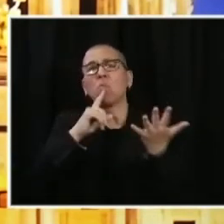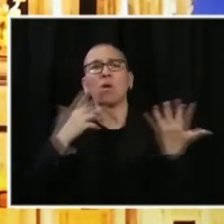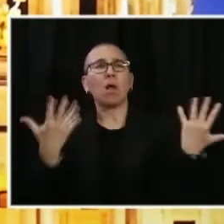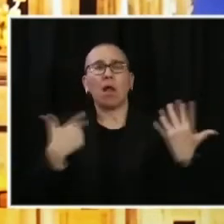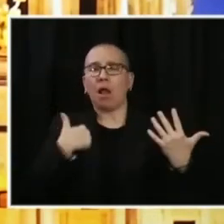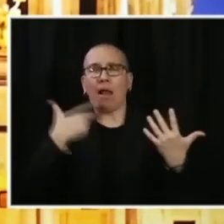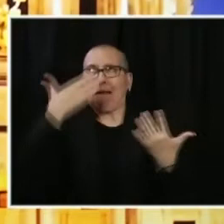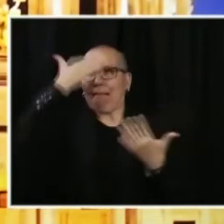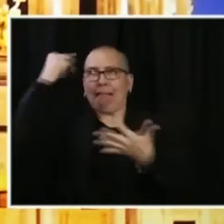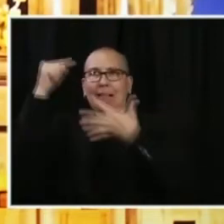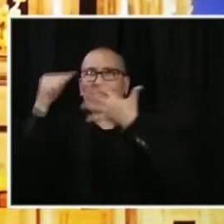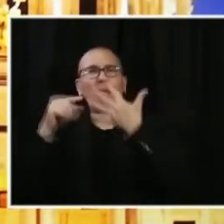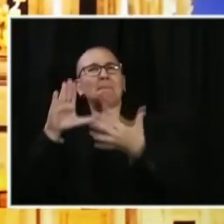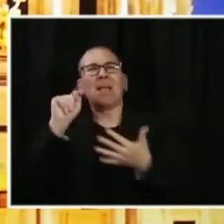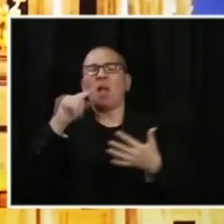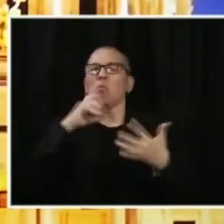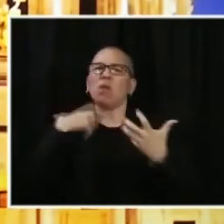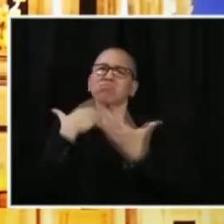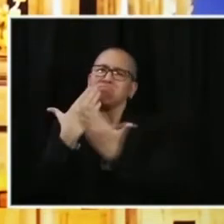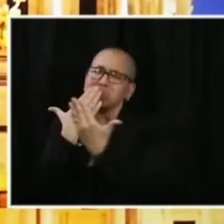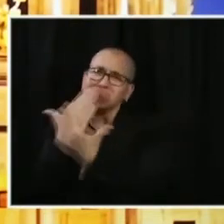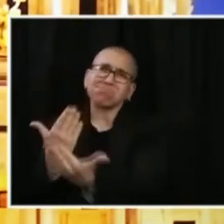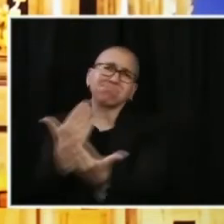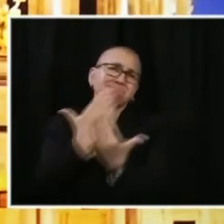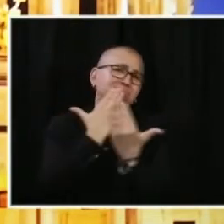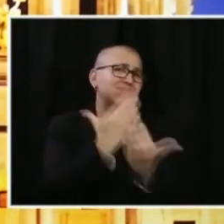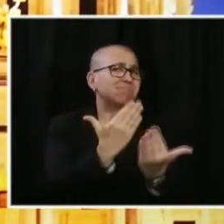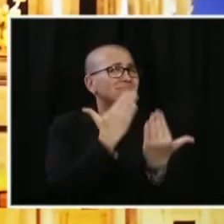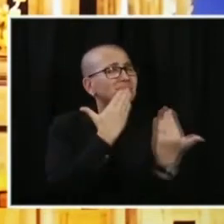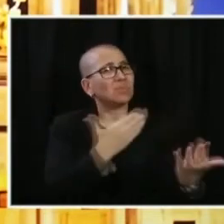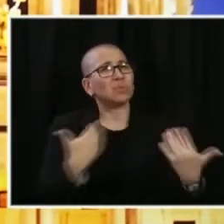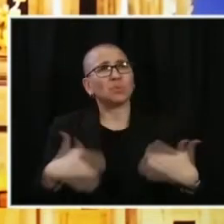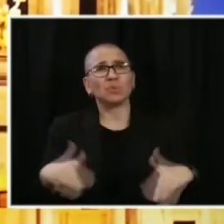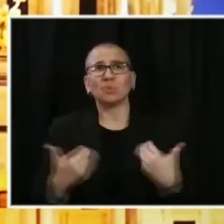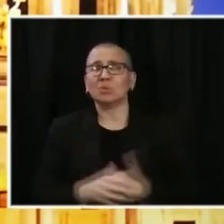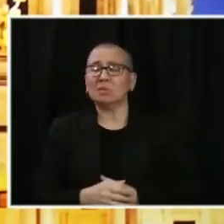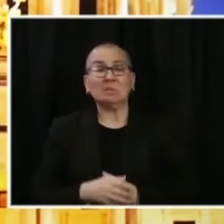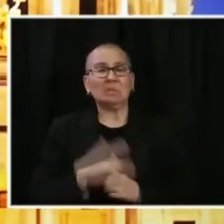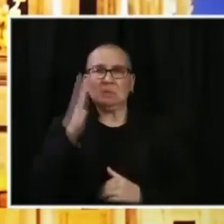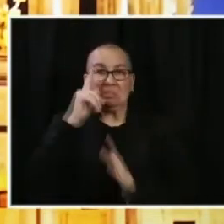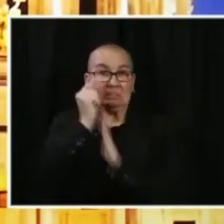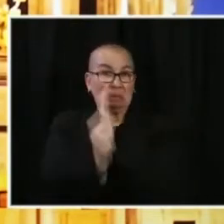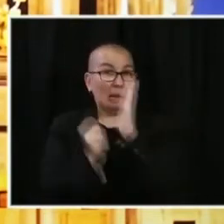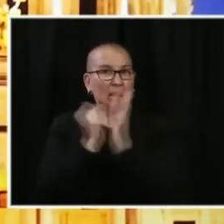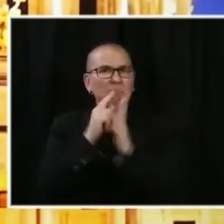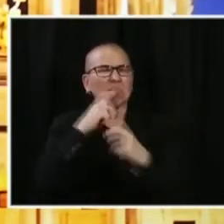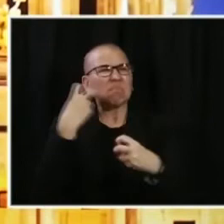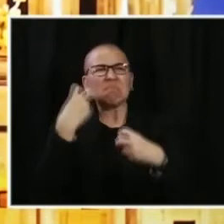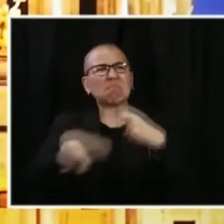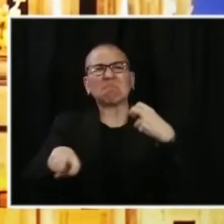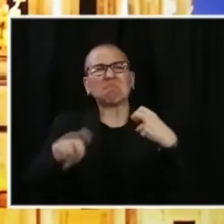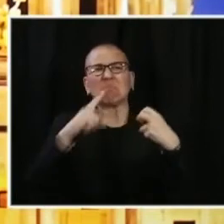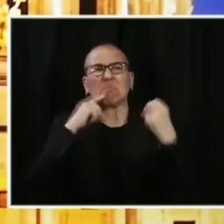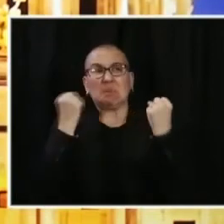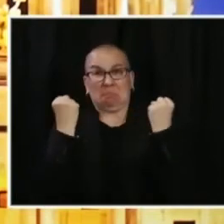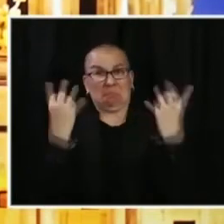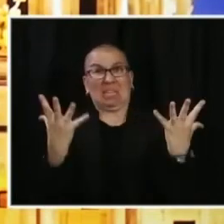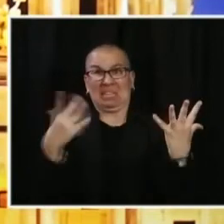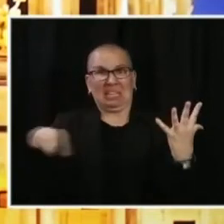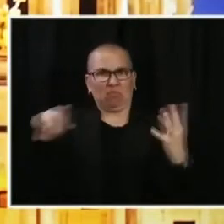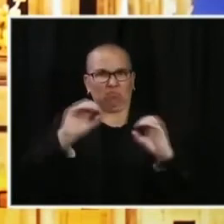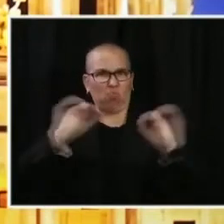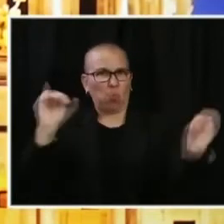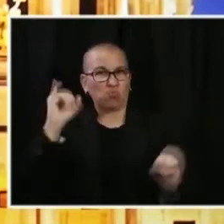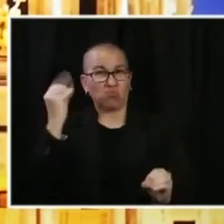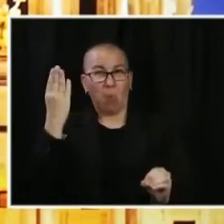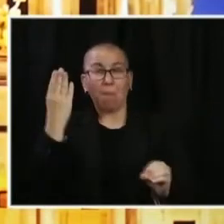này để bế chị tôi cho cá cho để bế bỏ tôi hay từ lúc sinh hơi chúa lên nó bế gì tốt cả là ta xin nói như lúc sinh